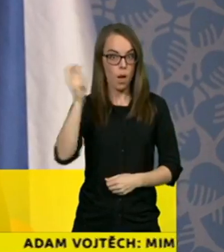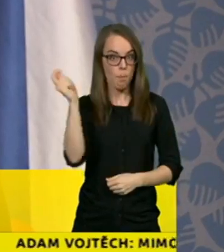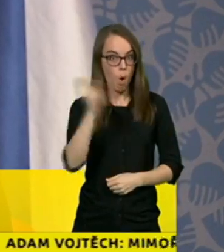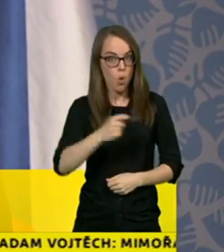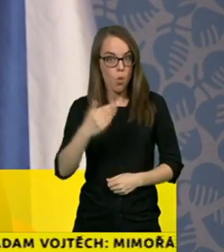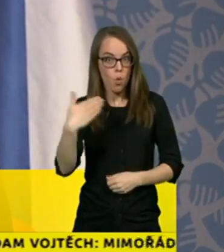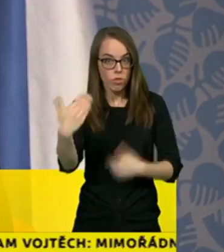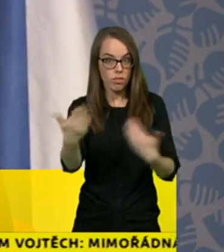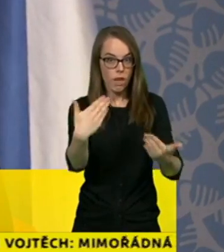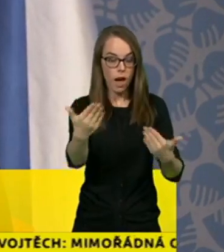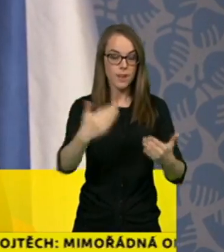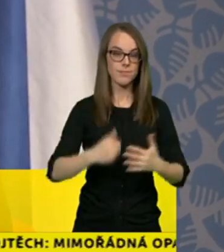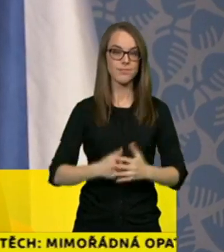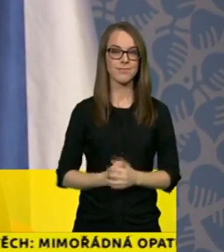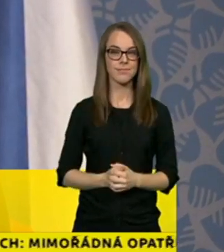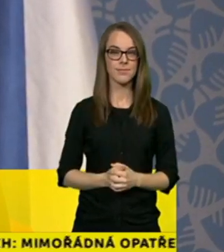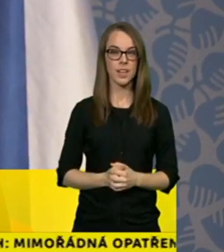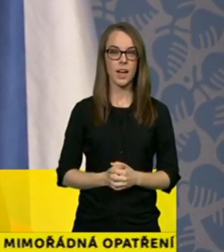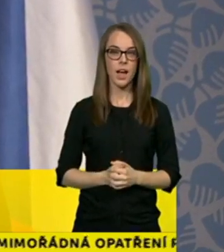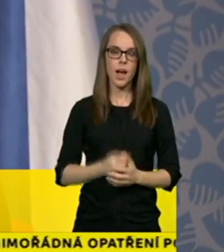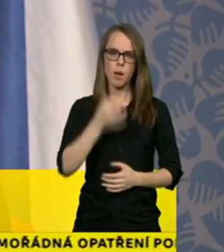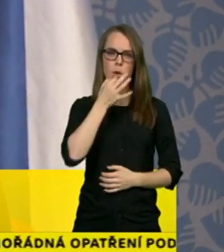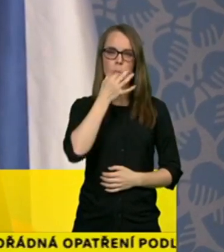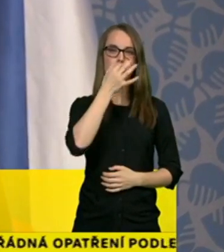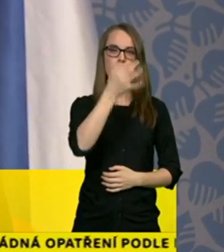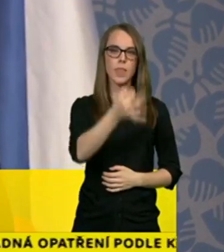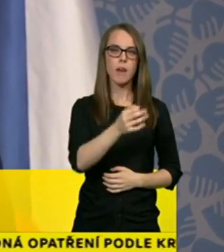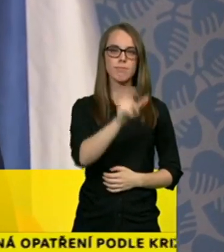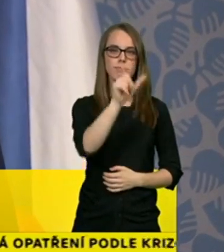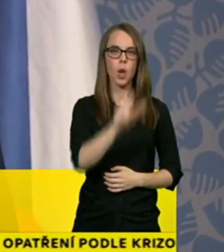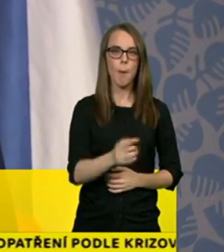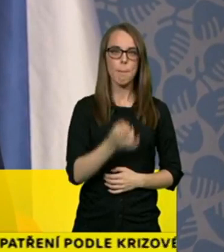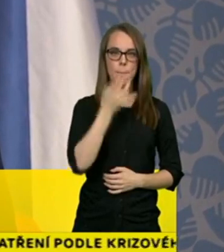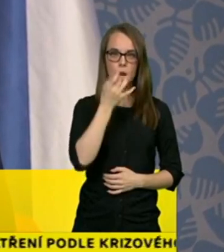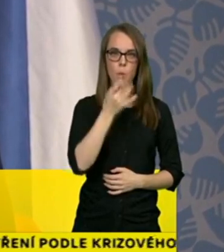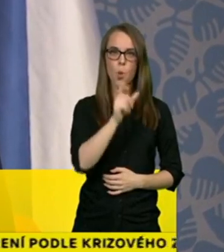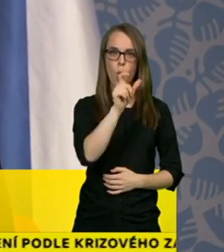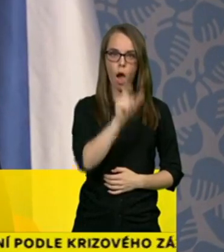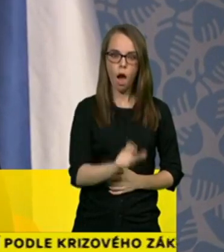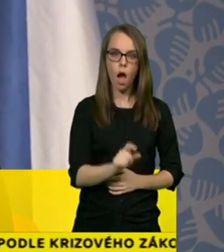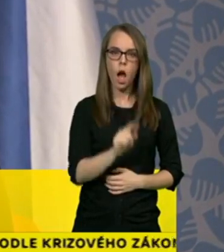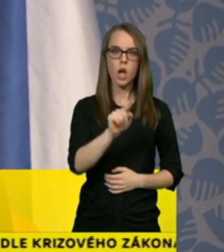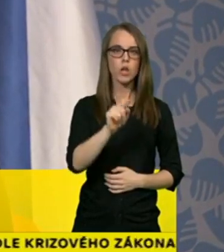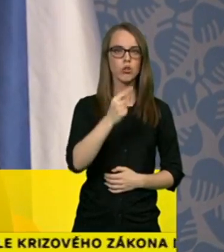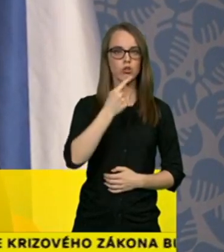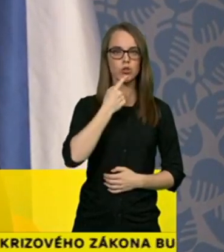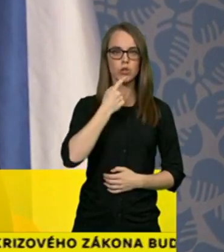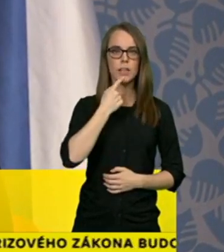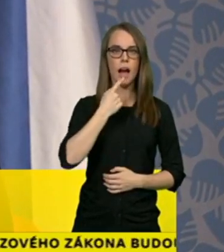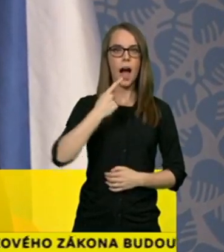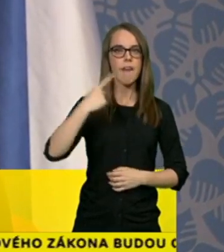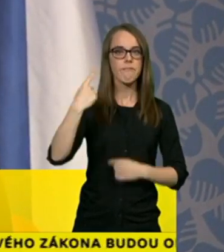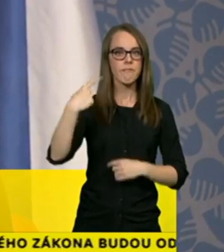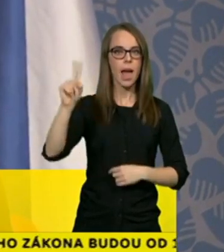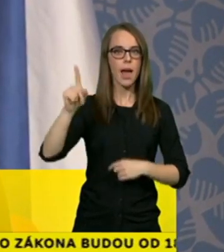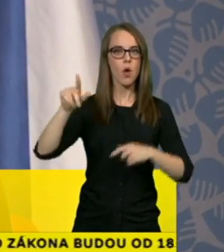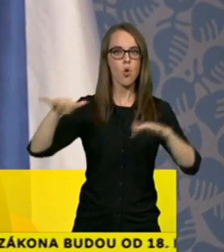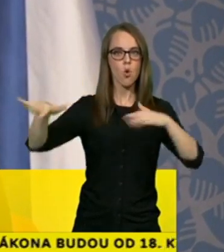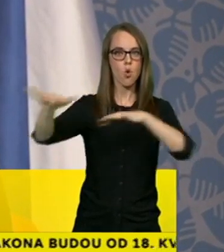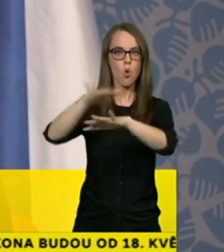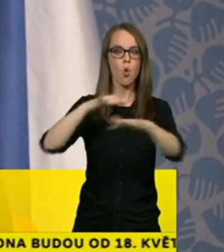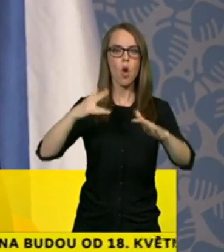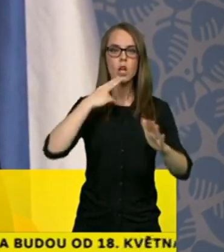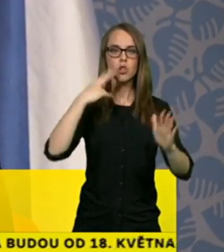dnes řekl v rozhovoru pro Mladou frontu dnes, že počítáte s datem 15. června pro sundání roušek venku, ale určitě ne